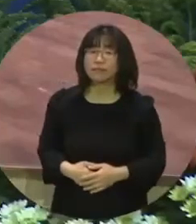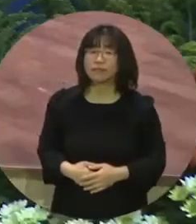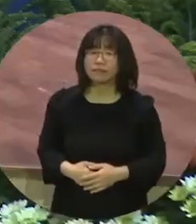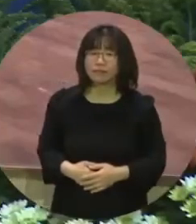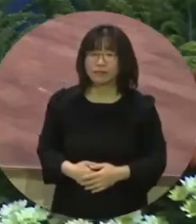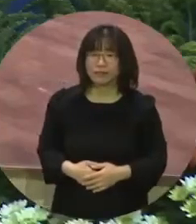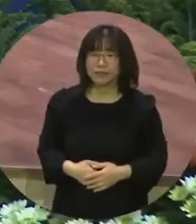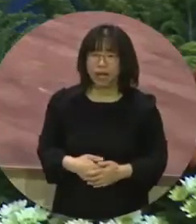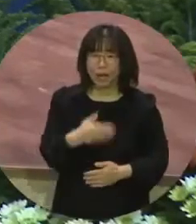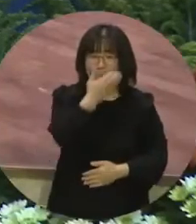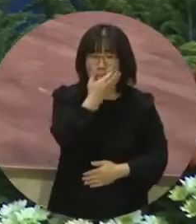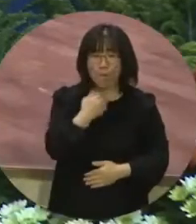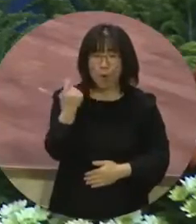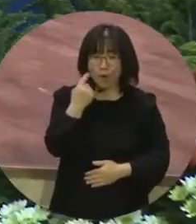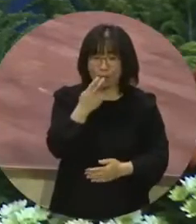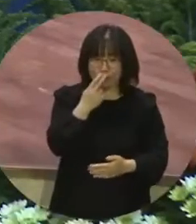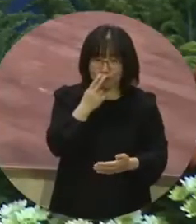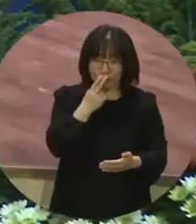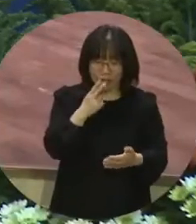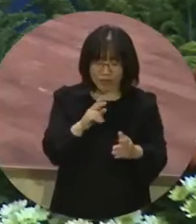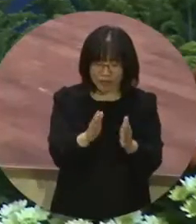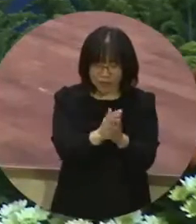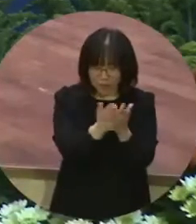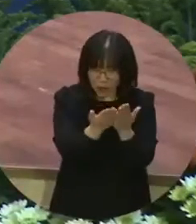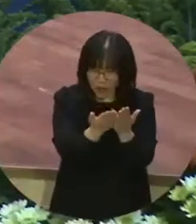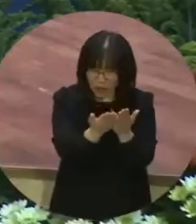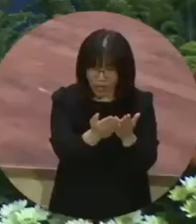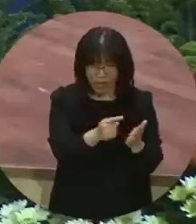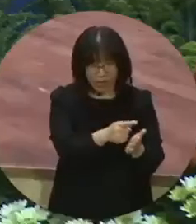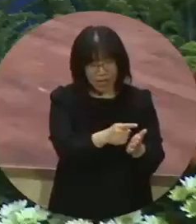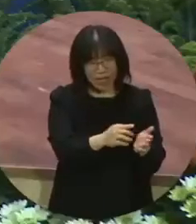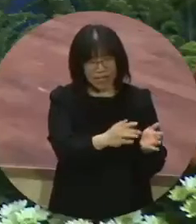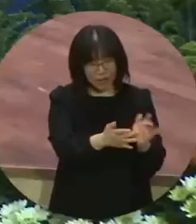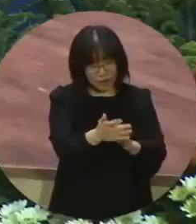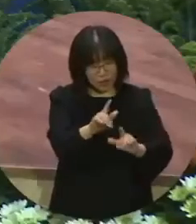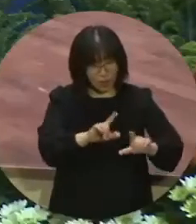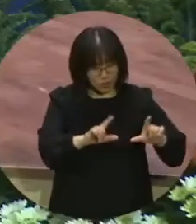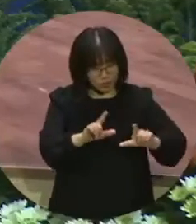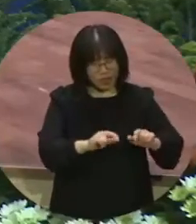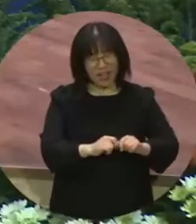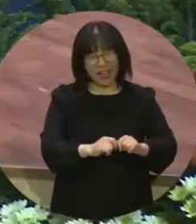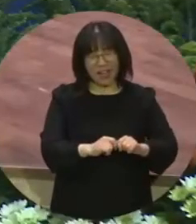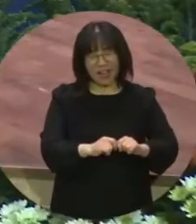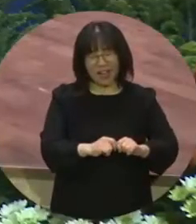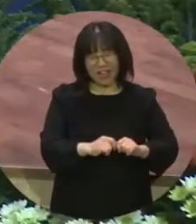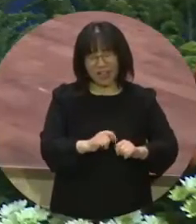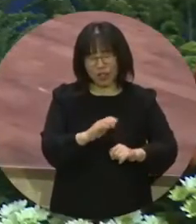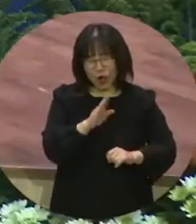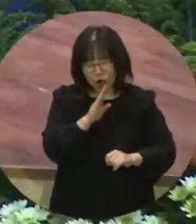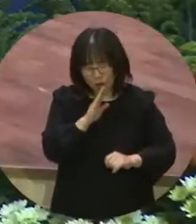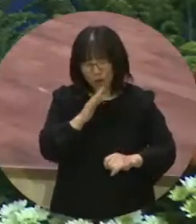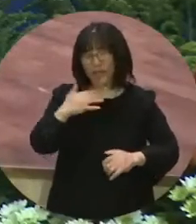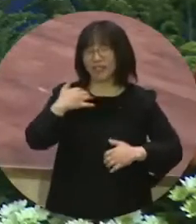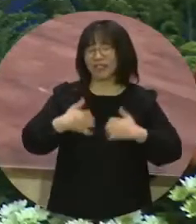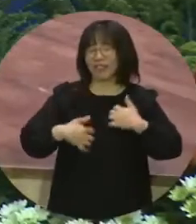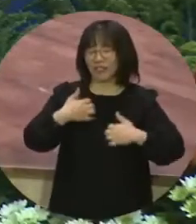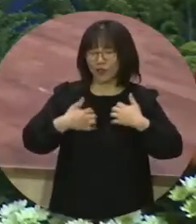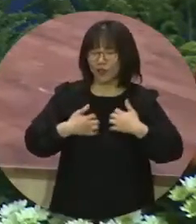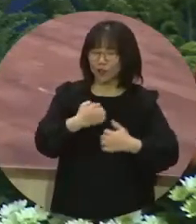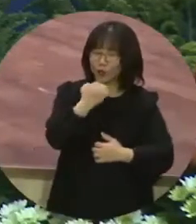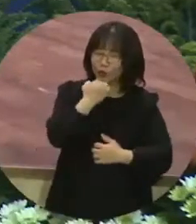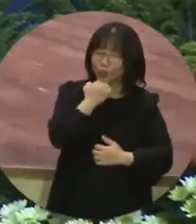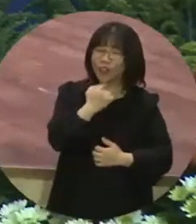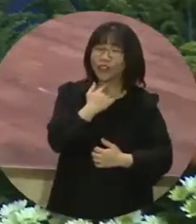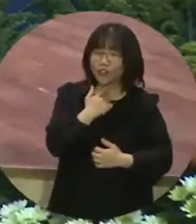있는 많은 풍자와 이 비유, 역설 등은 예수님이 얼마나 웃음과 해악을 즐길